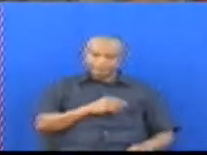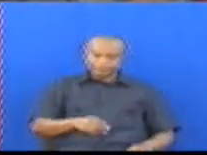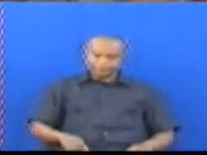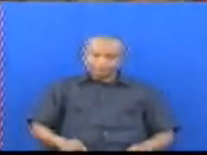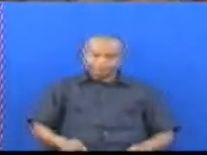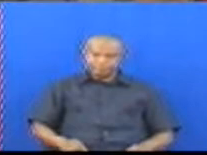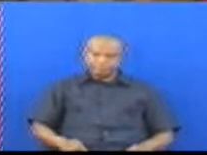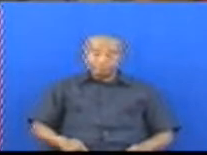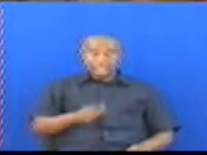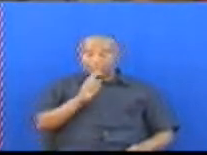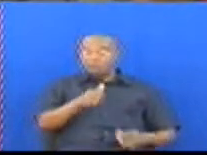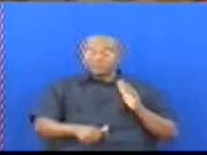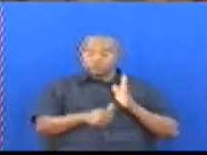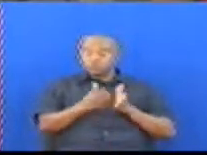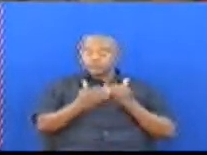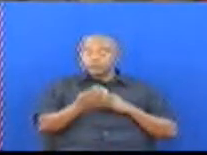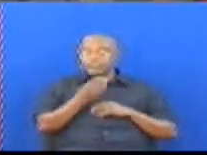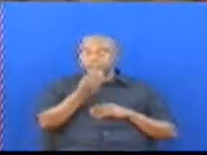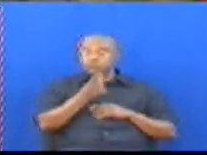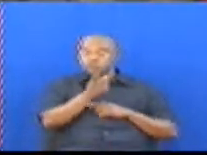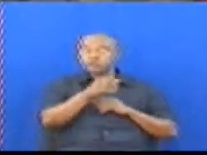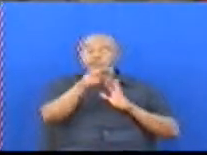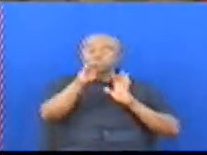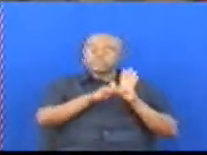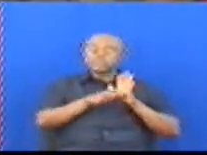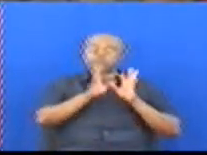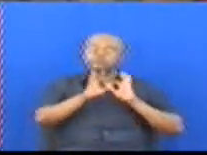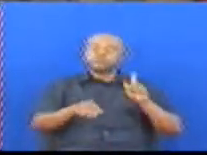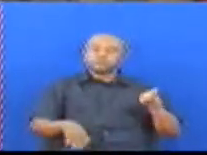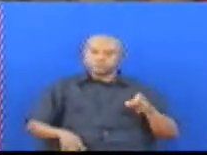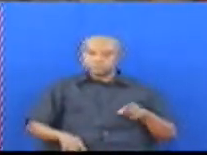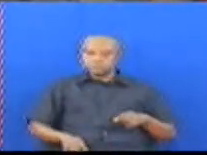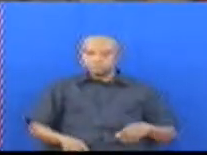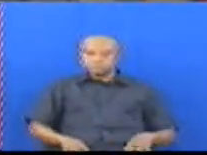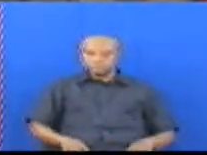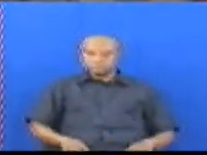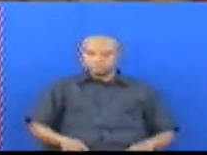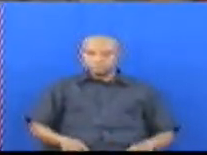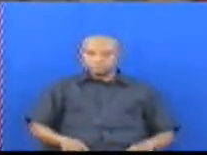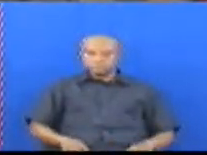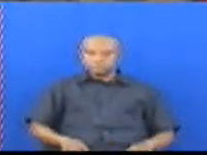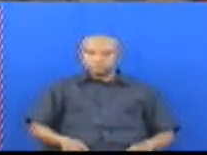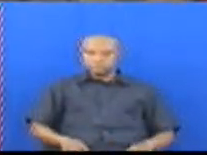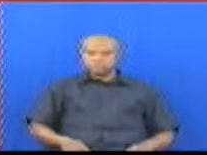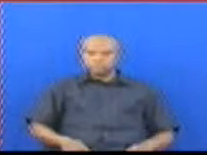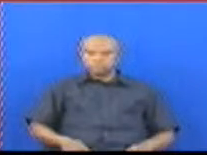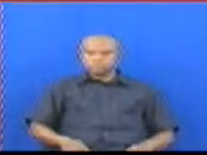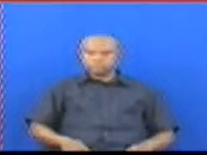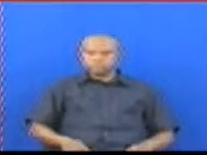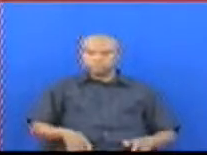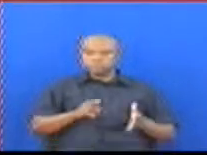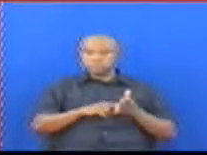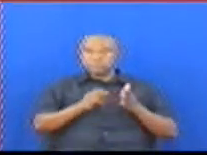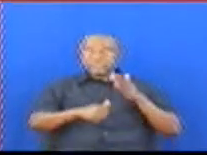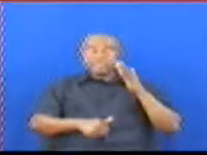viongozi watashtakiwa, na ni utaratibu tu mzuri wa kiheshima. Kiongozi wezi